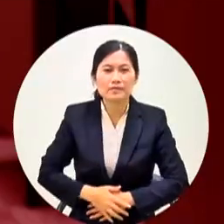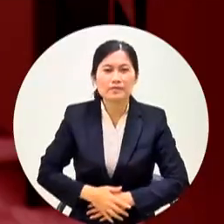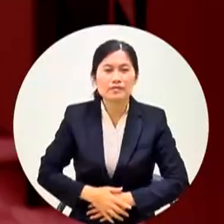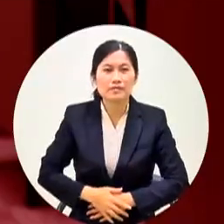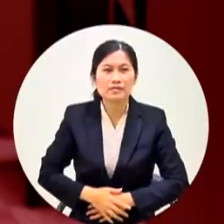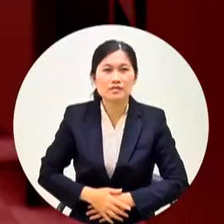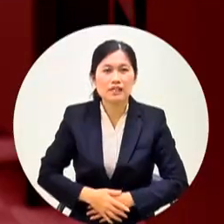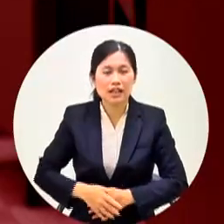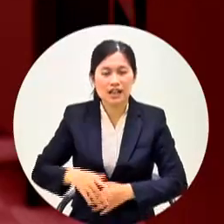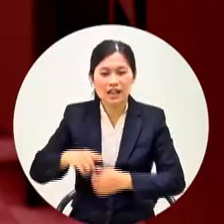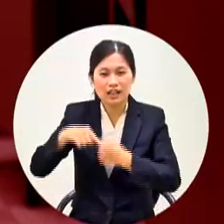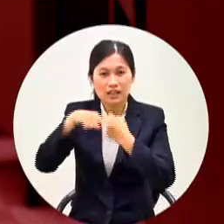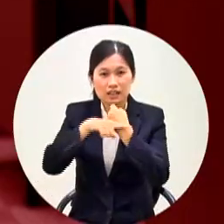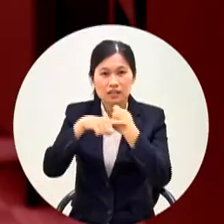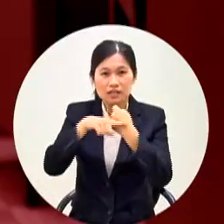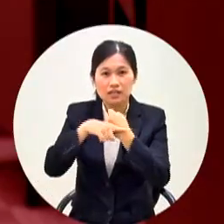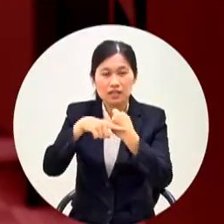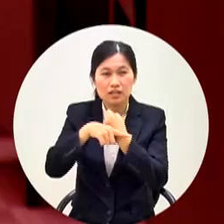研究